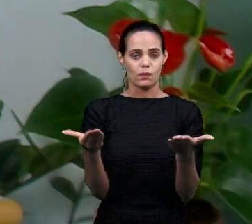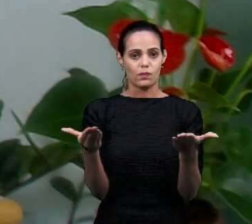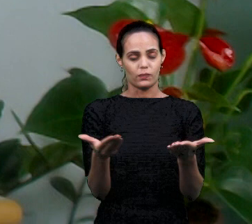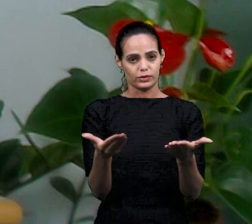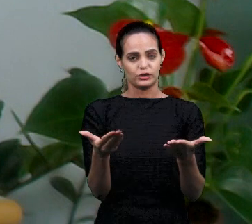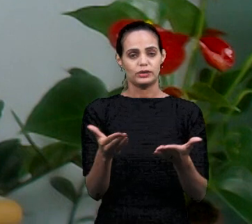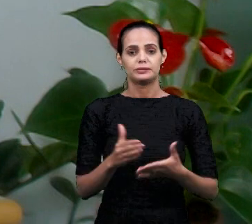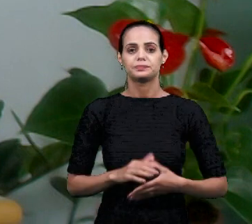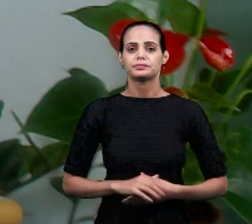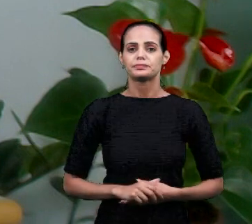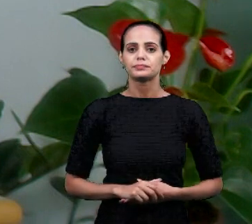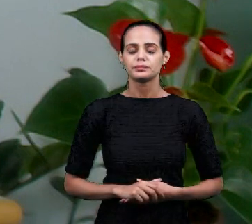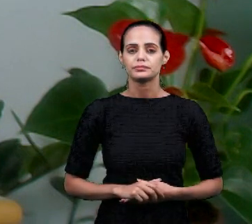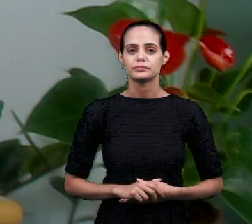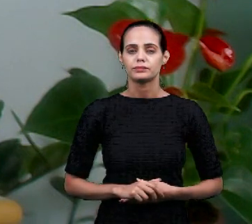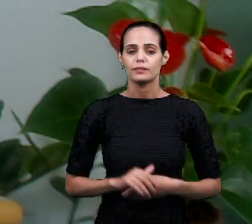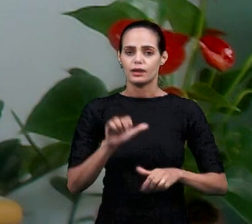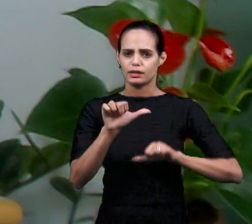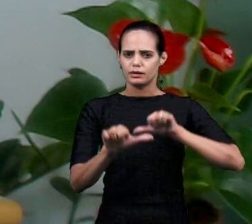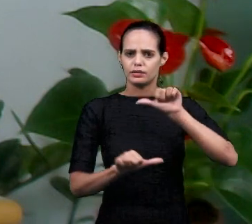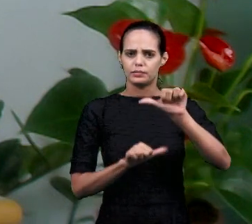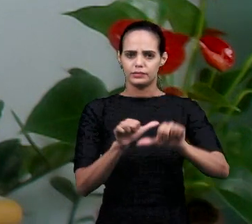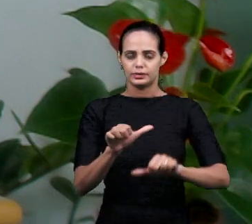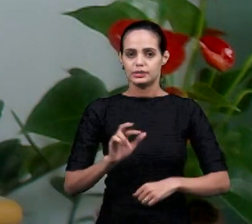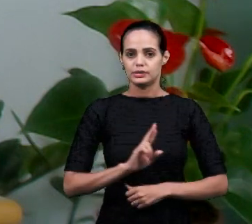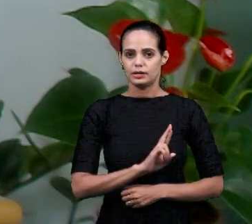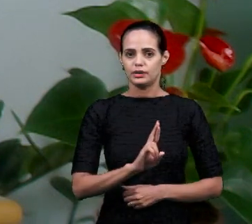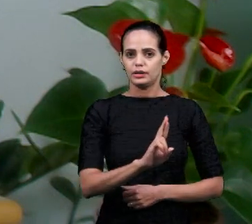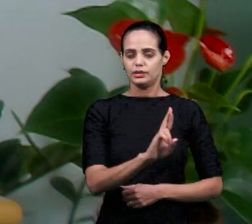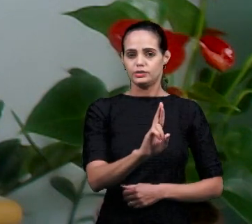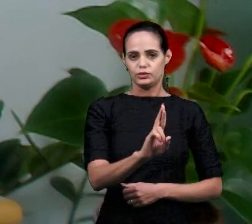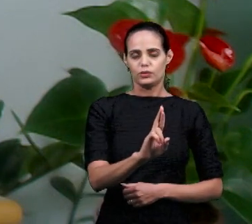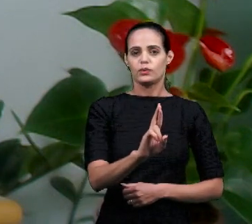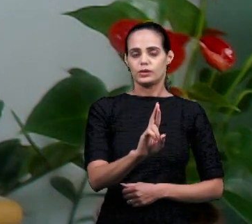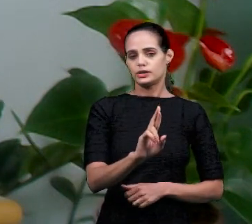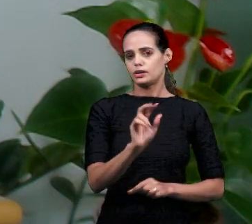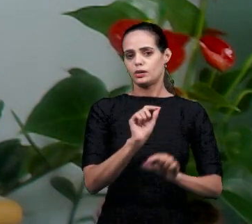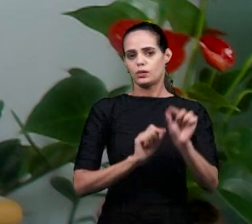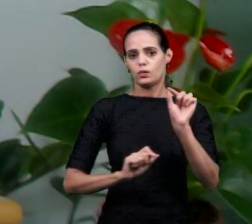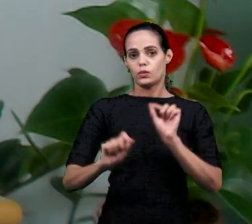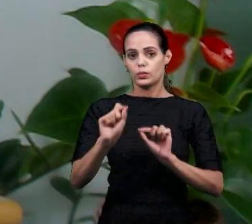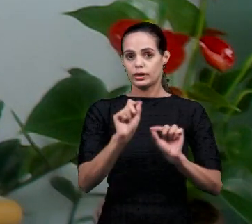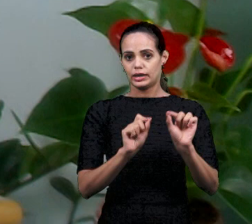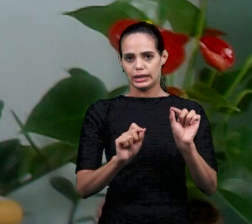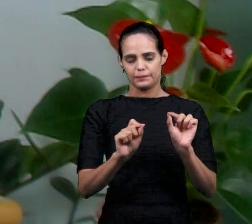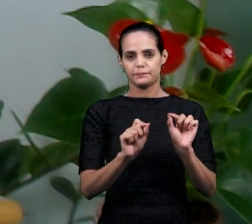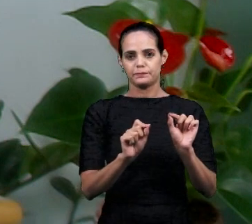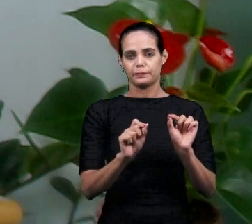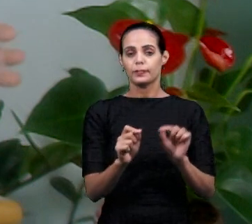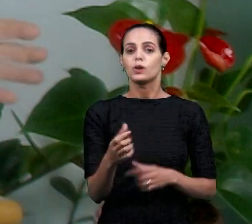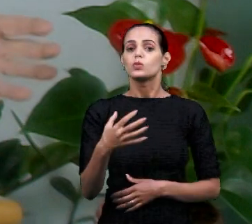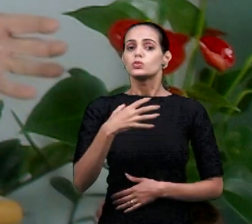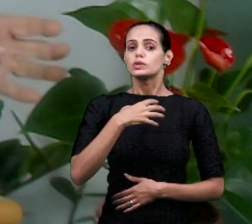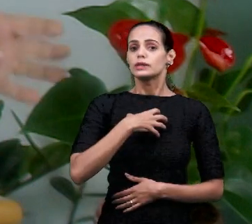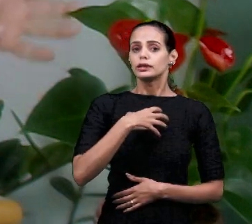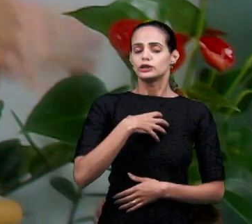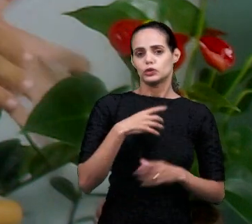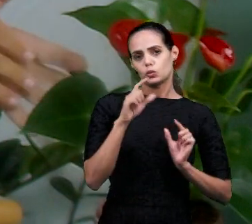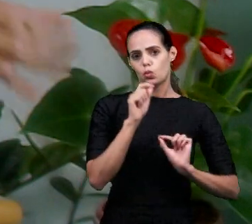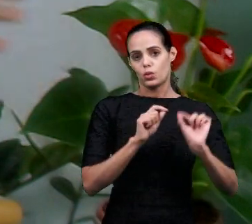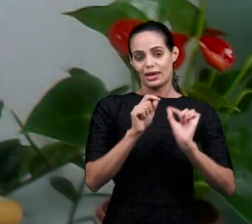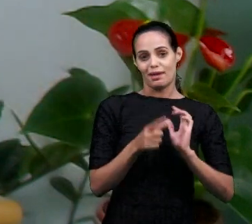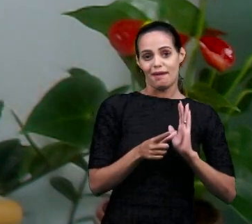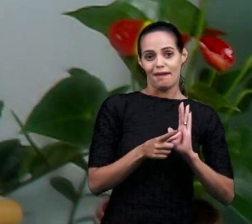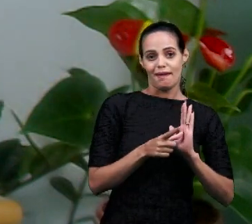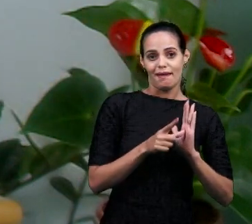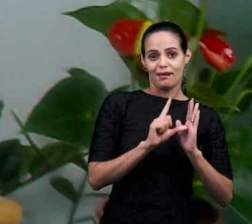Donc la réforme religieuse, elle a porté le sens inversé du message de